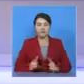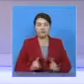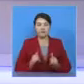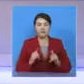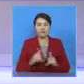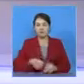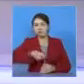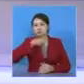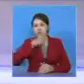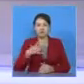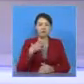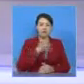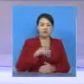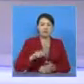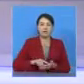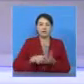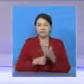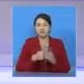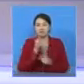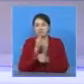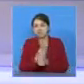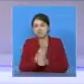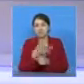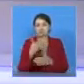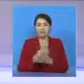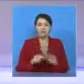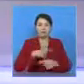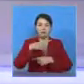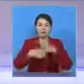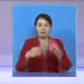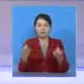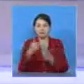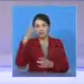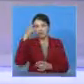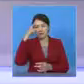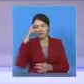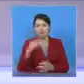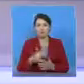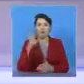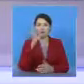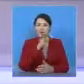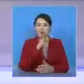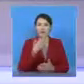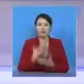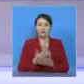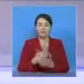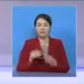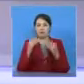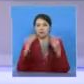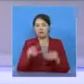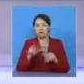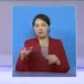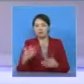Уважение к старшим – важнейшая задача для подрастающего поколения. Необходимо помнить и чтить успехи и достижения людей,